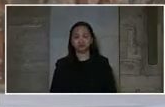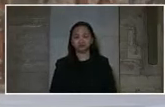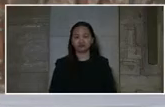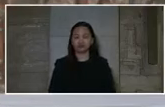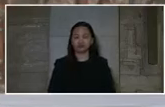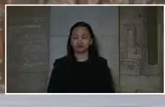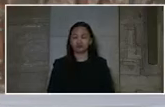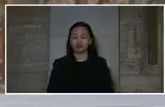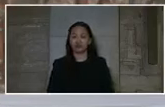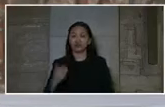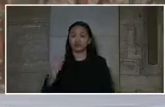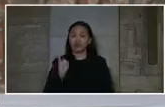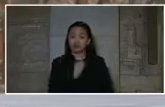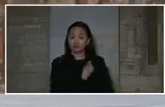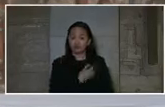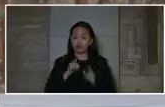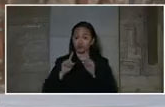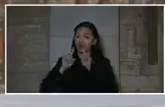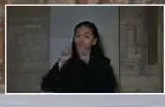Our big yes